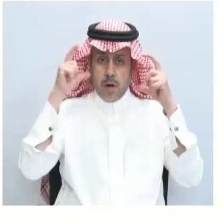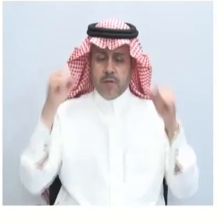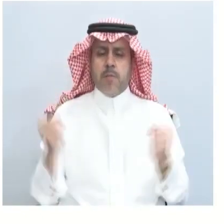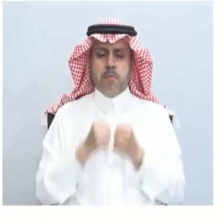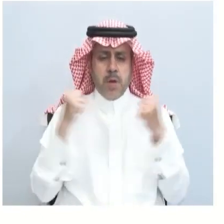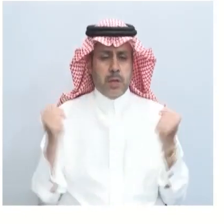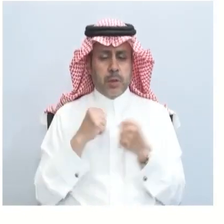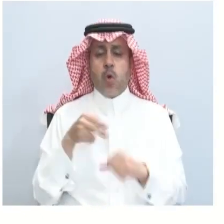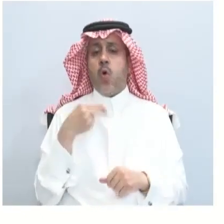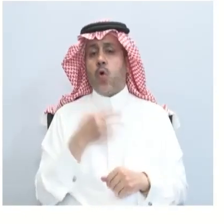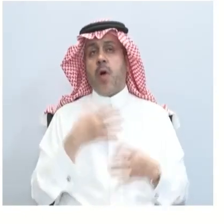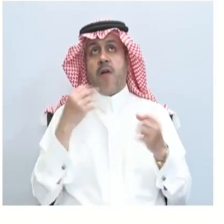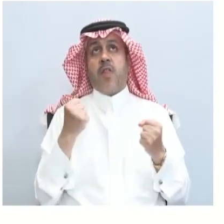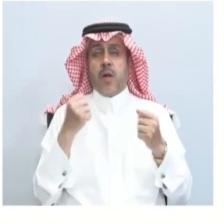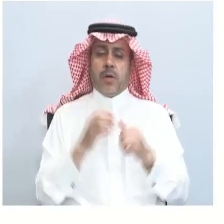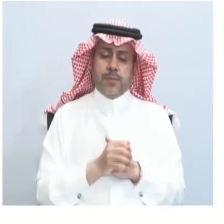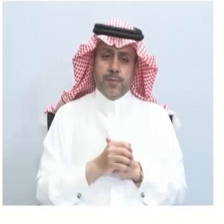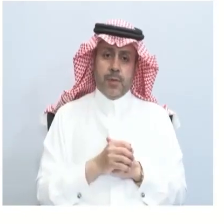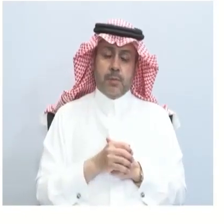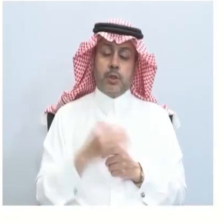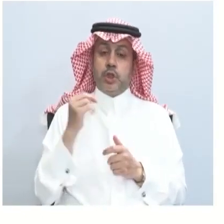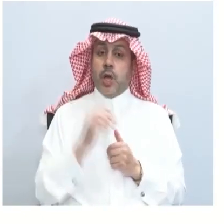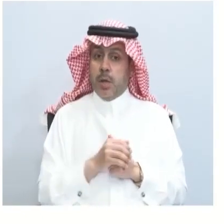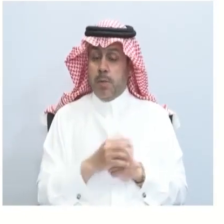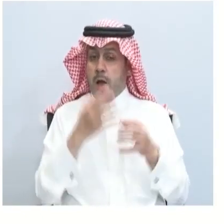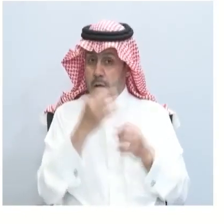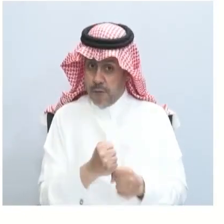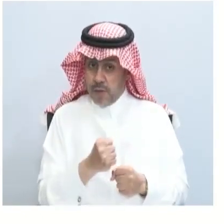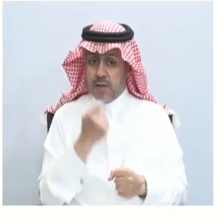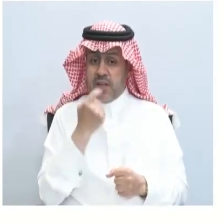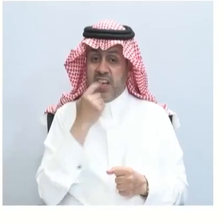حكومتنا حفظها الله تعالى من جانب حمايه